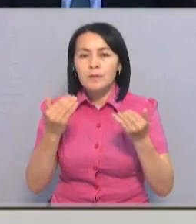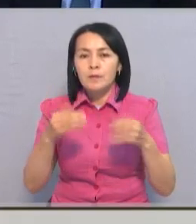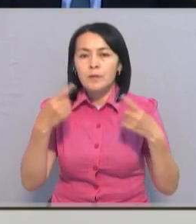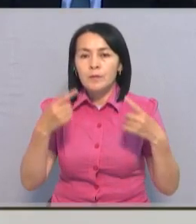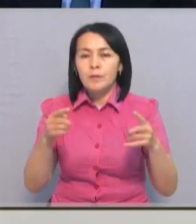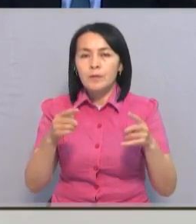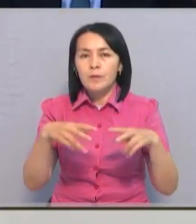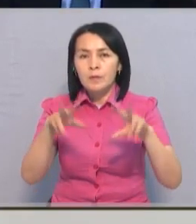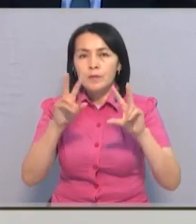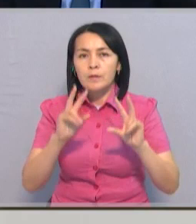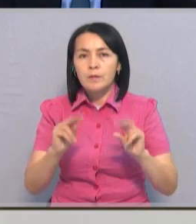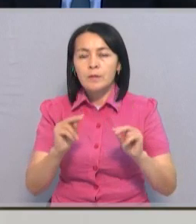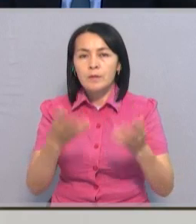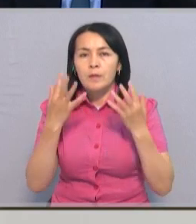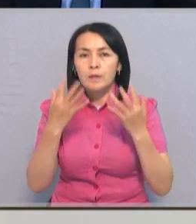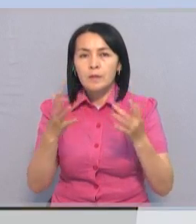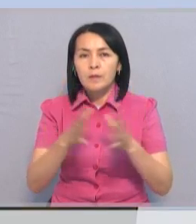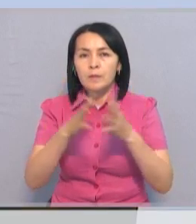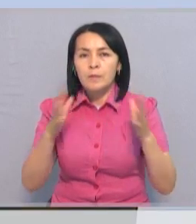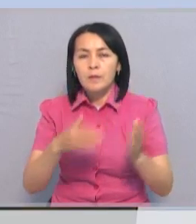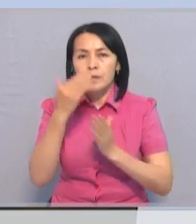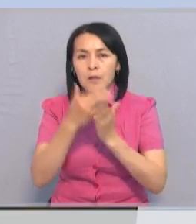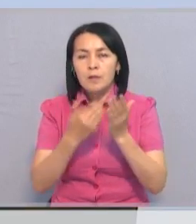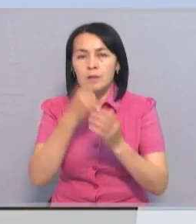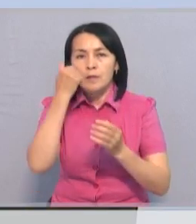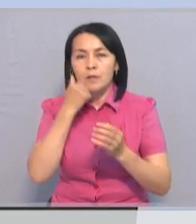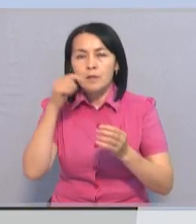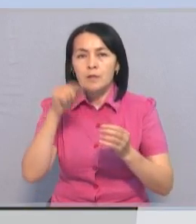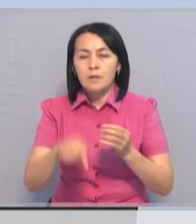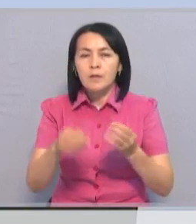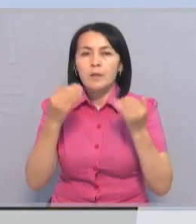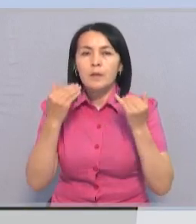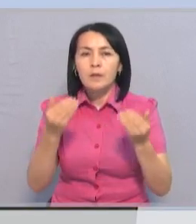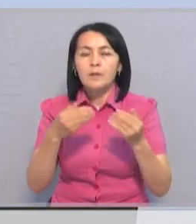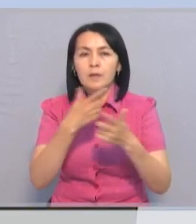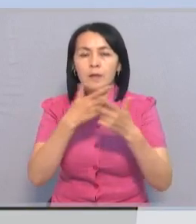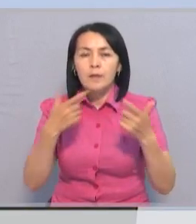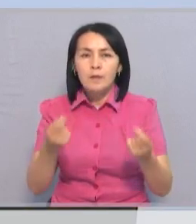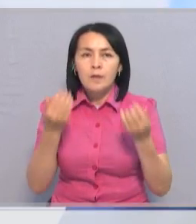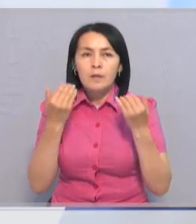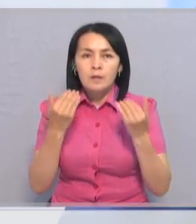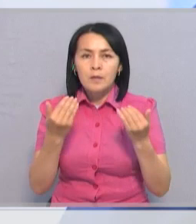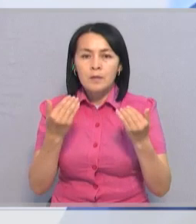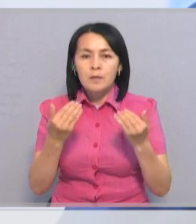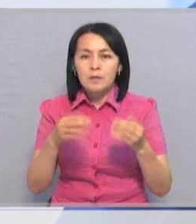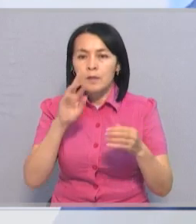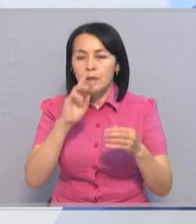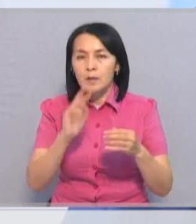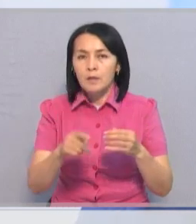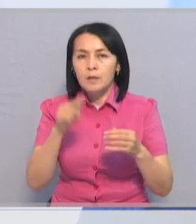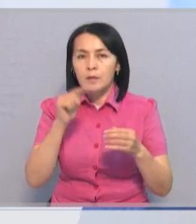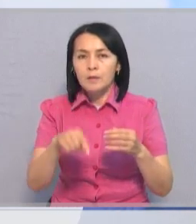некорректным введением специалистами некоторых баз данных и устареванием содержащейся в них информации, а также неправильным